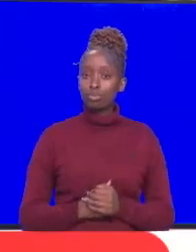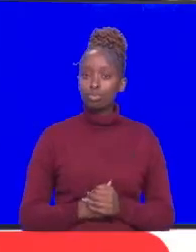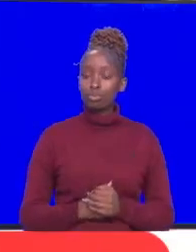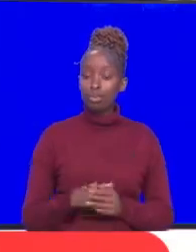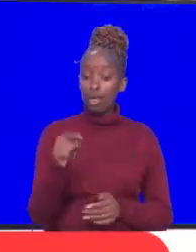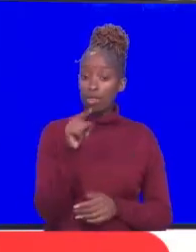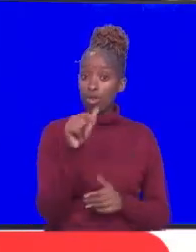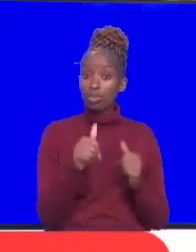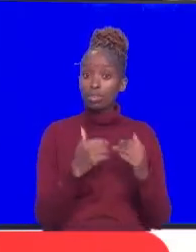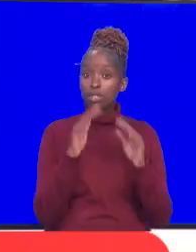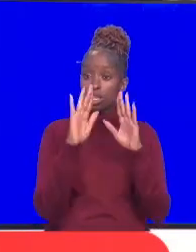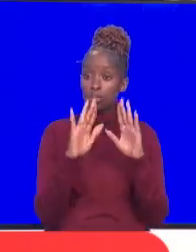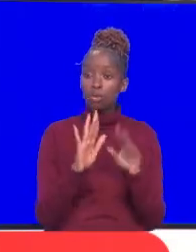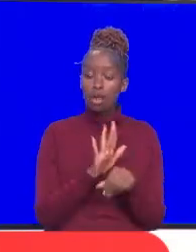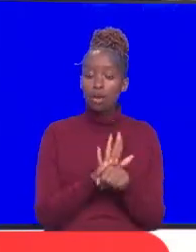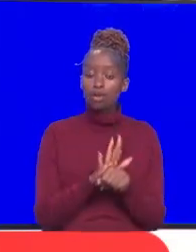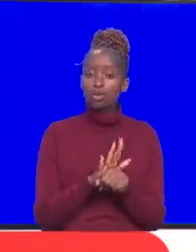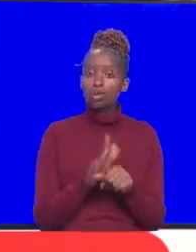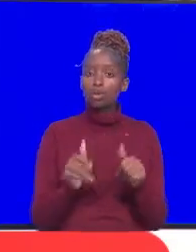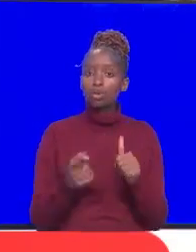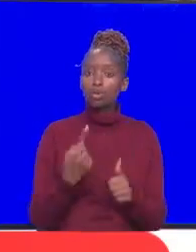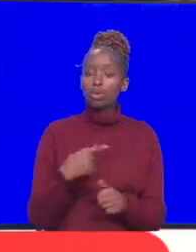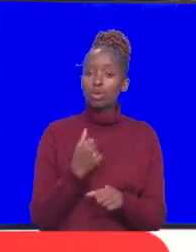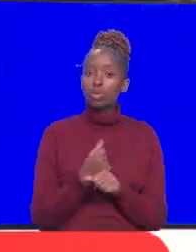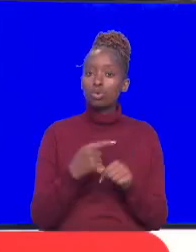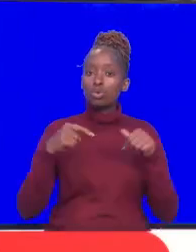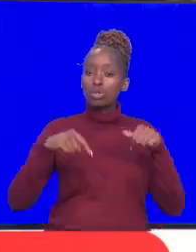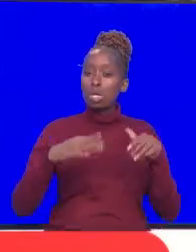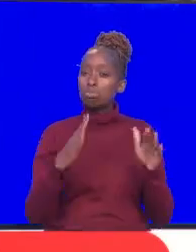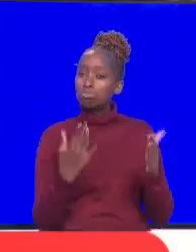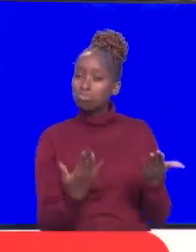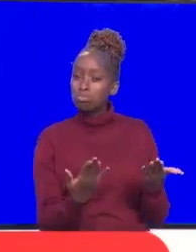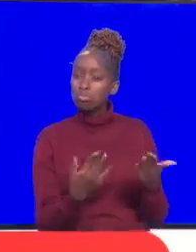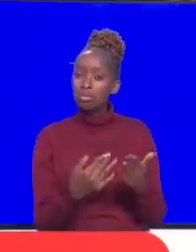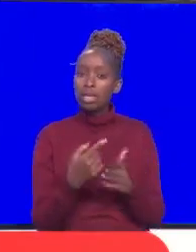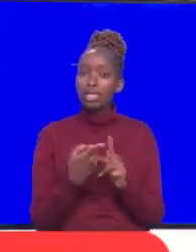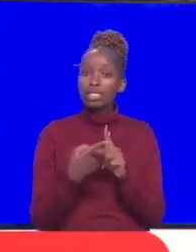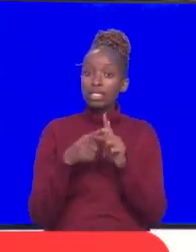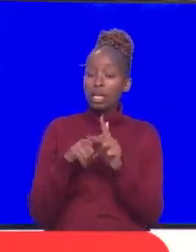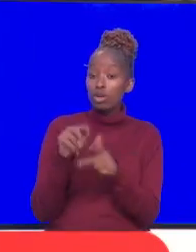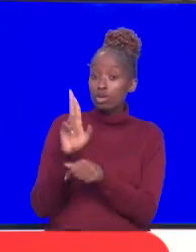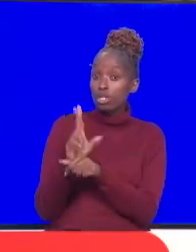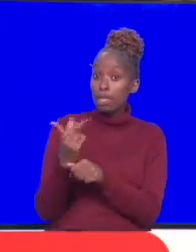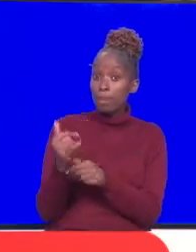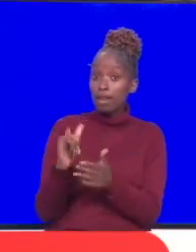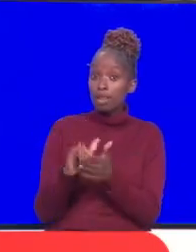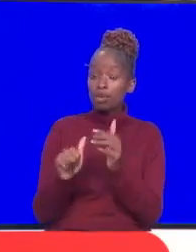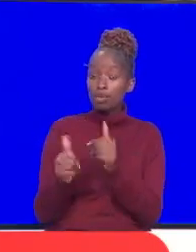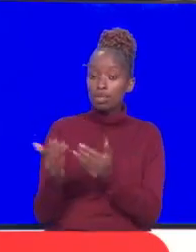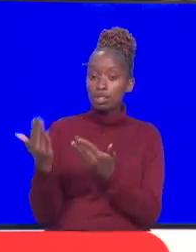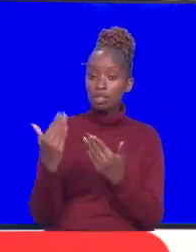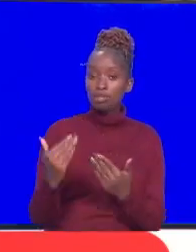important thing ile tunafanya leo ni kuanzisha kutumia hiyo pesa ya hii mwaka.